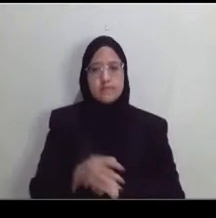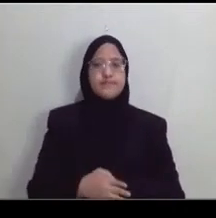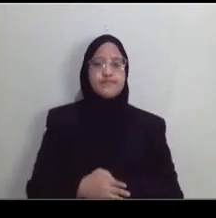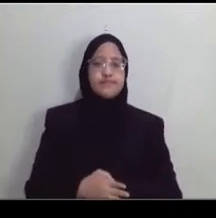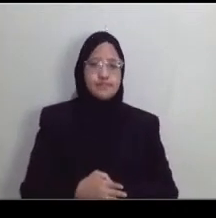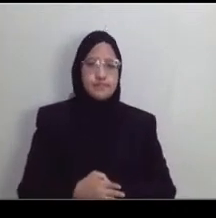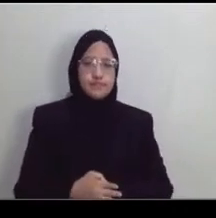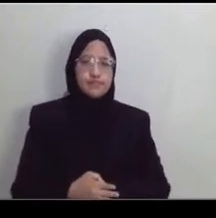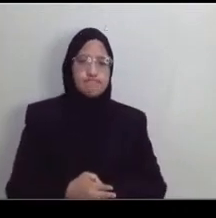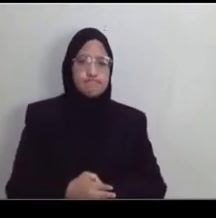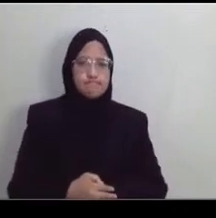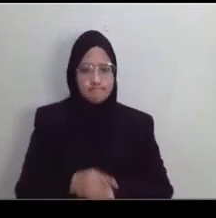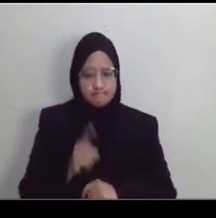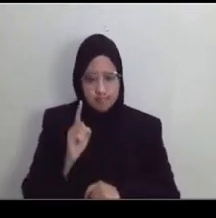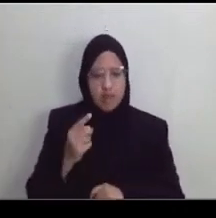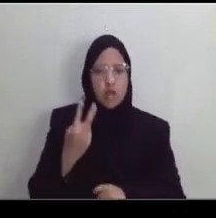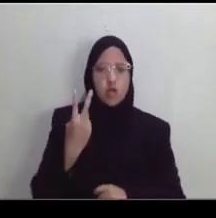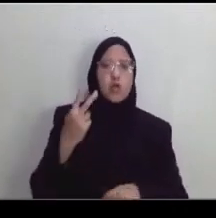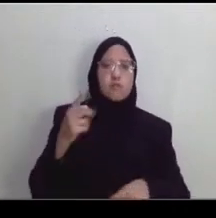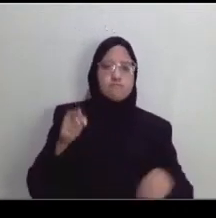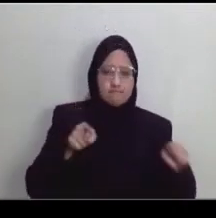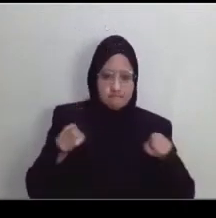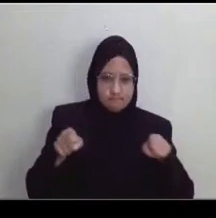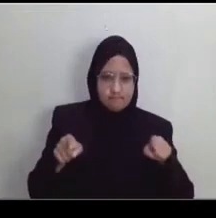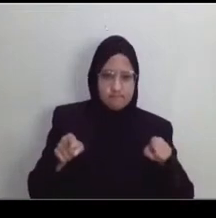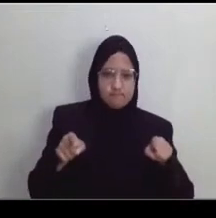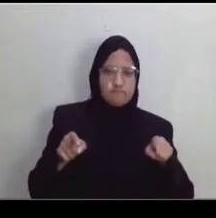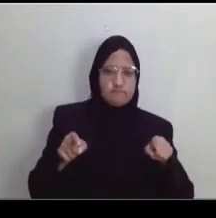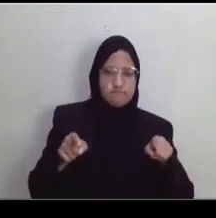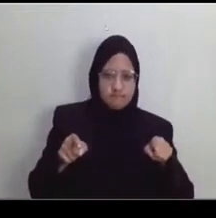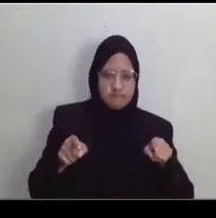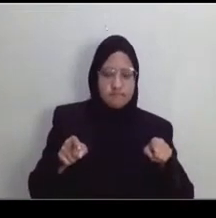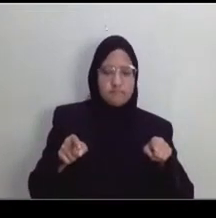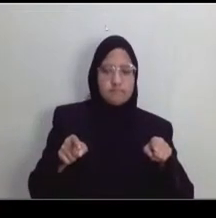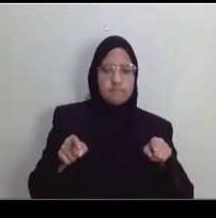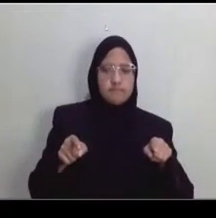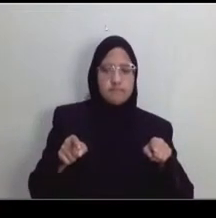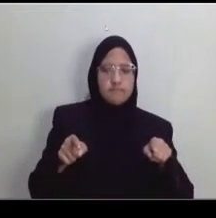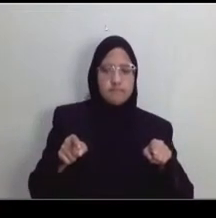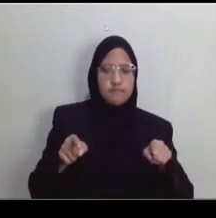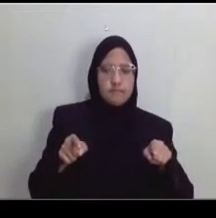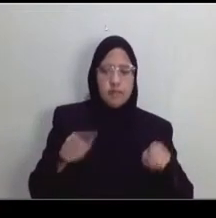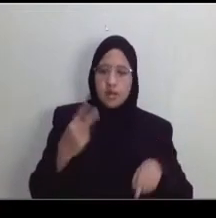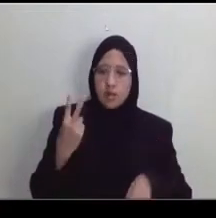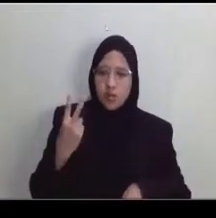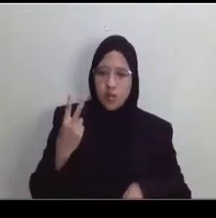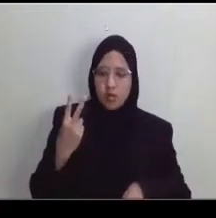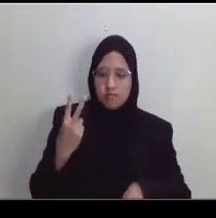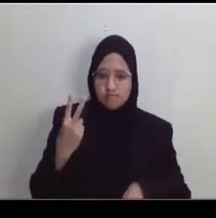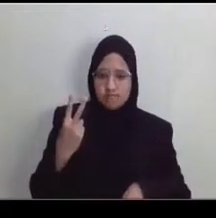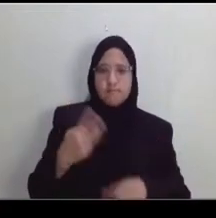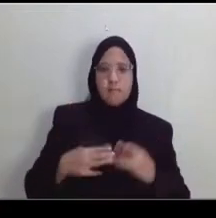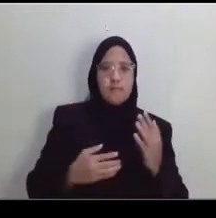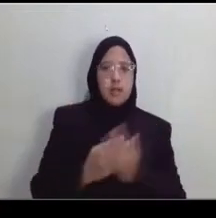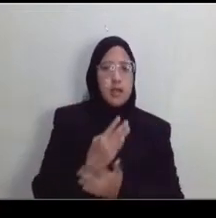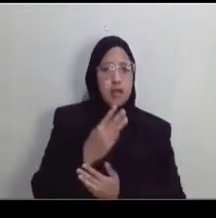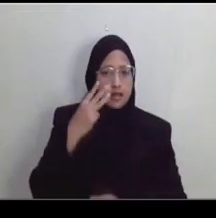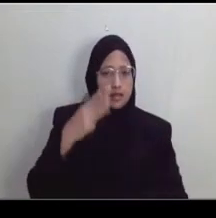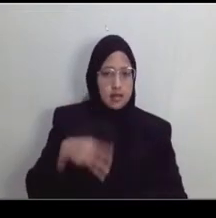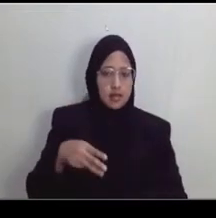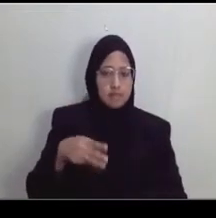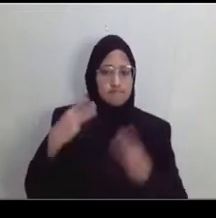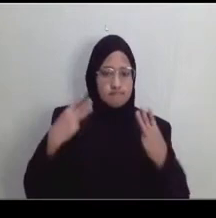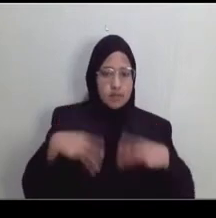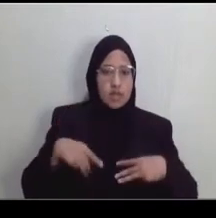kedua tindakan dan peristiwa yang oleh pemohon didalilkan sebagai pelanggaran kode etik dan